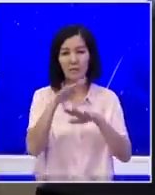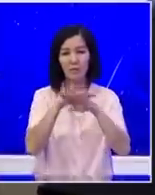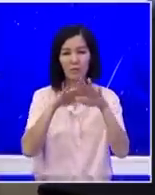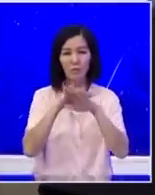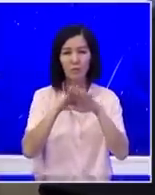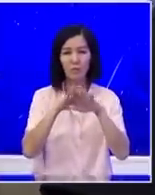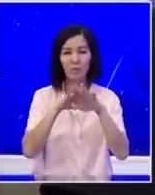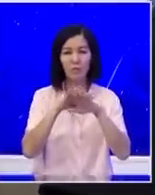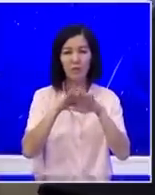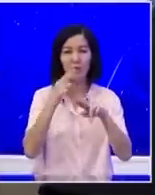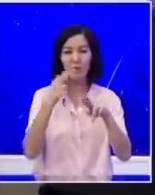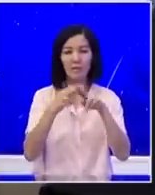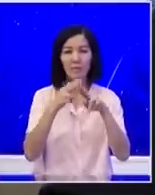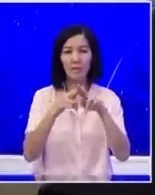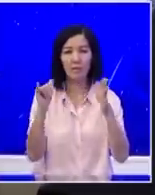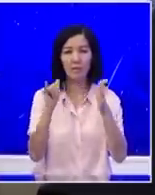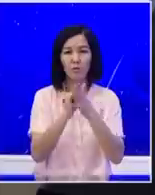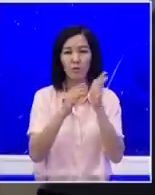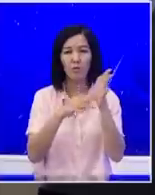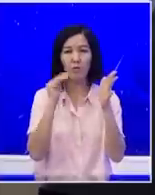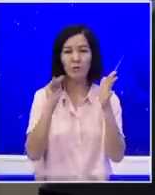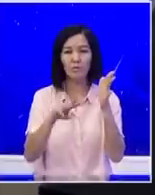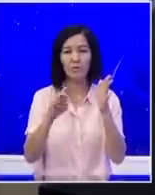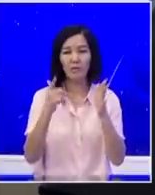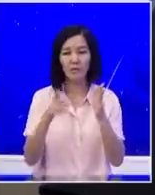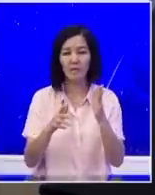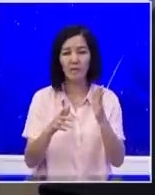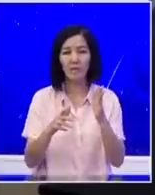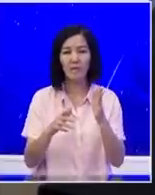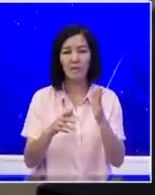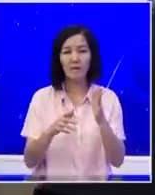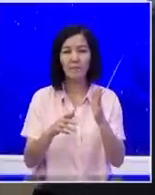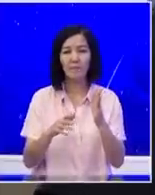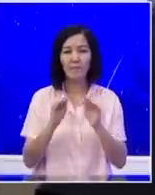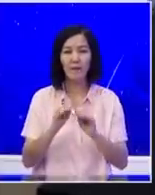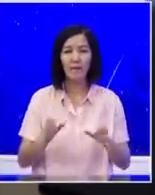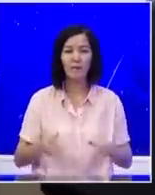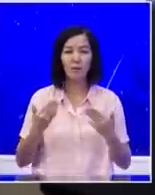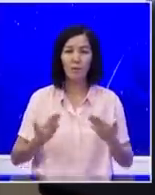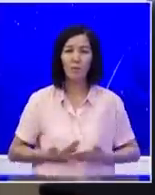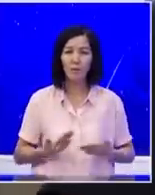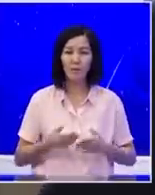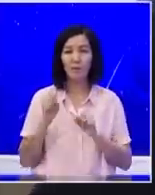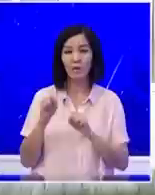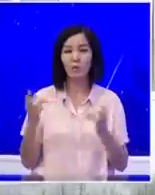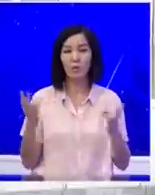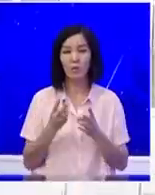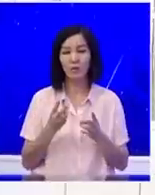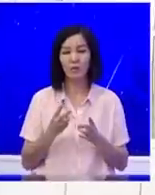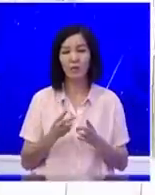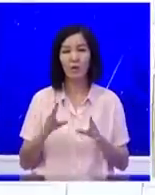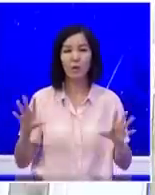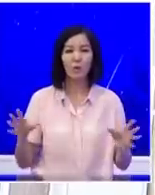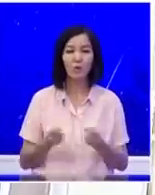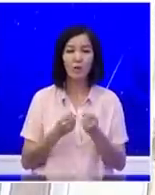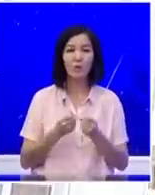орнатуға шақырамын. Көп ақшада жұмсамадық. 9000 теңге ғана кетті. Бұл балаларымыздың өмірінен қымбат емес деп ойлаймын. Құтқарушылар